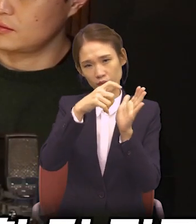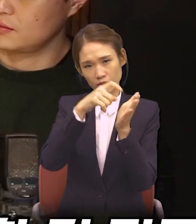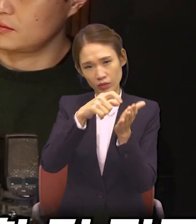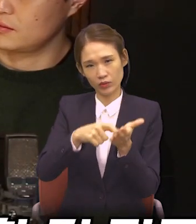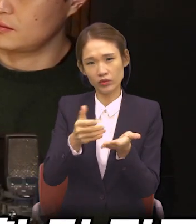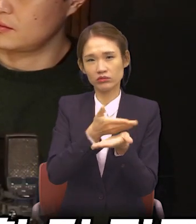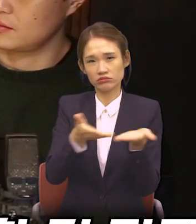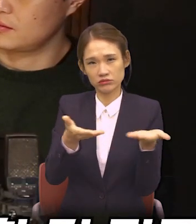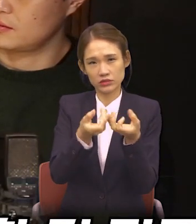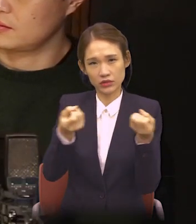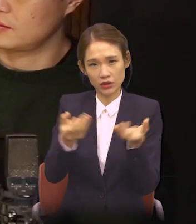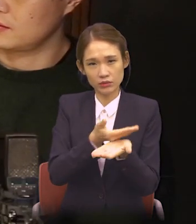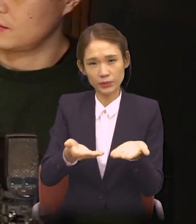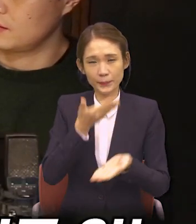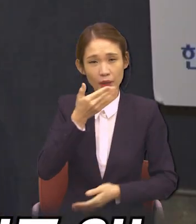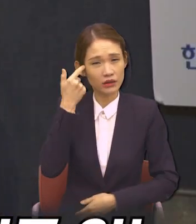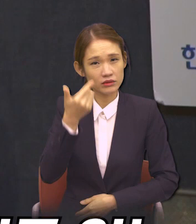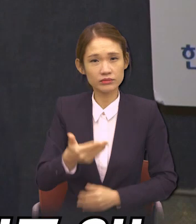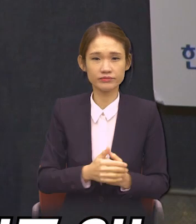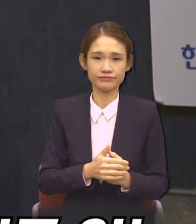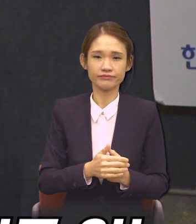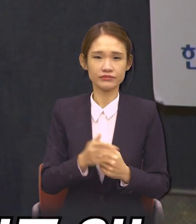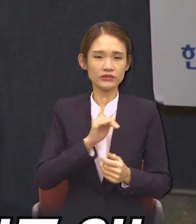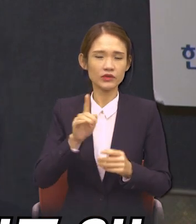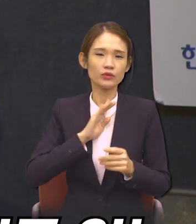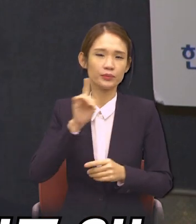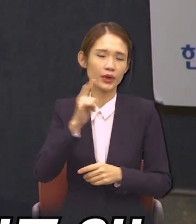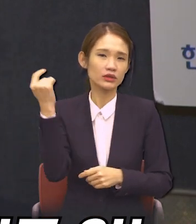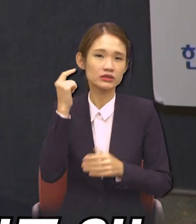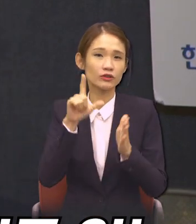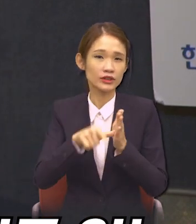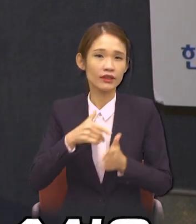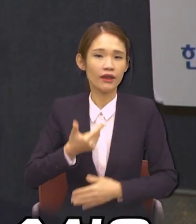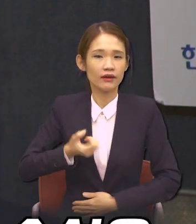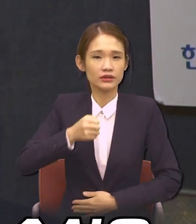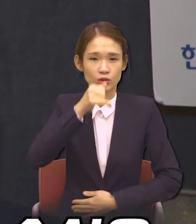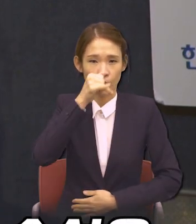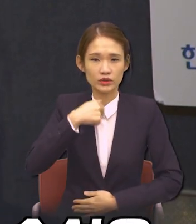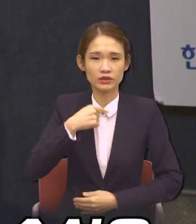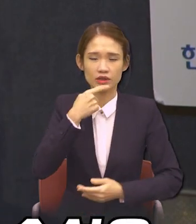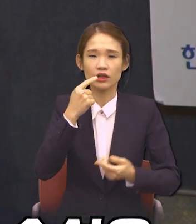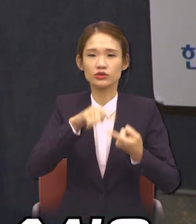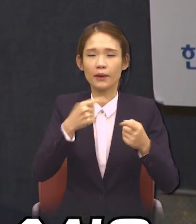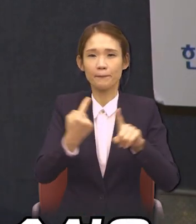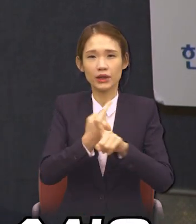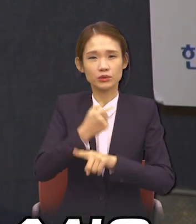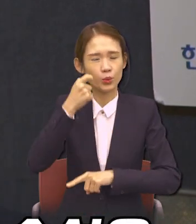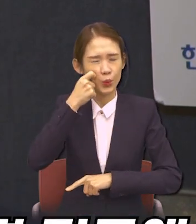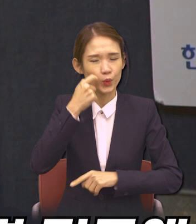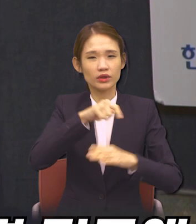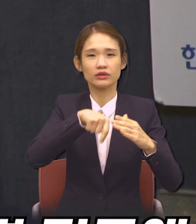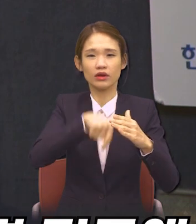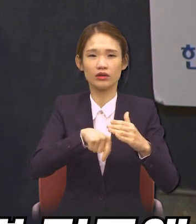좀 범위가 상정이 가능한 건지 여쭤보고 싶습니다. 어떤 말을 들었을 때 내가 가지고 있는 또는 쉽게 바꿀 수 없는 그런